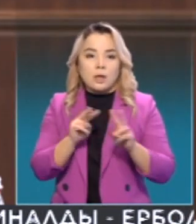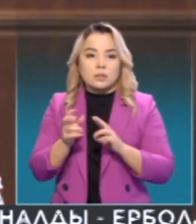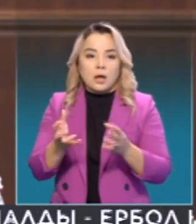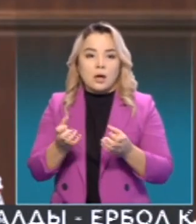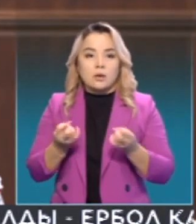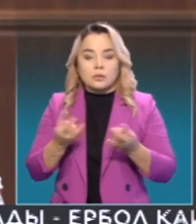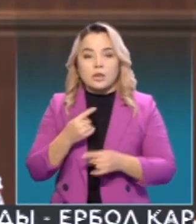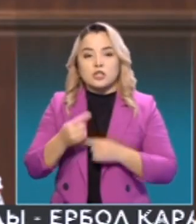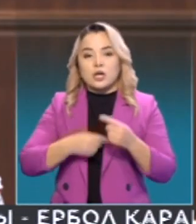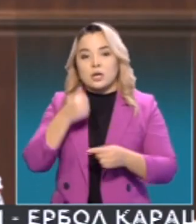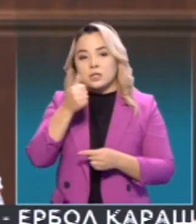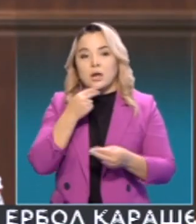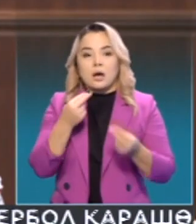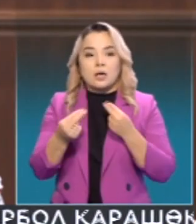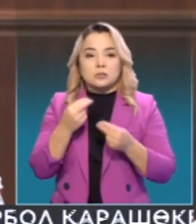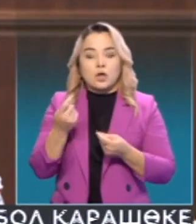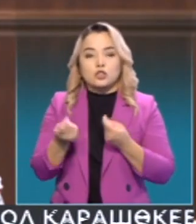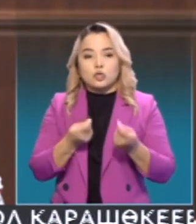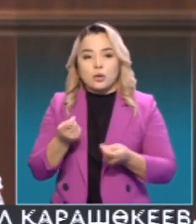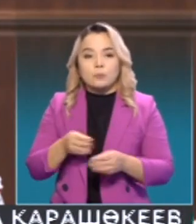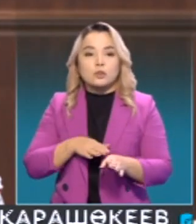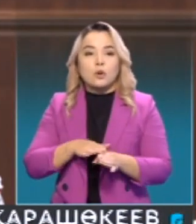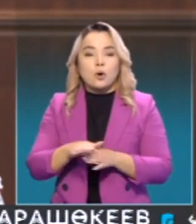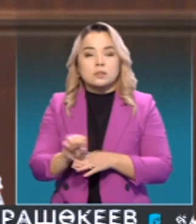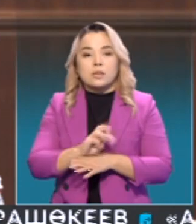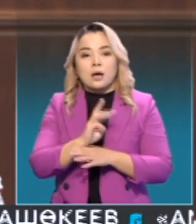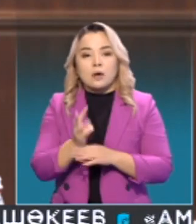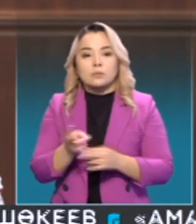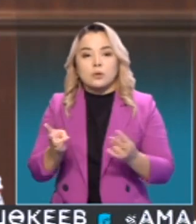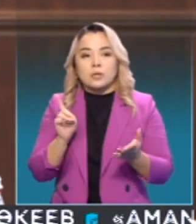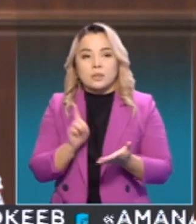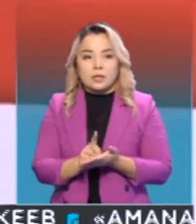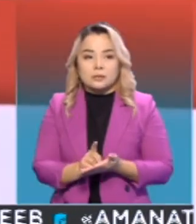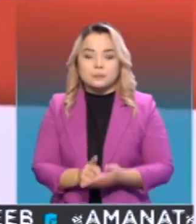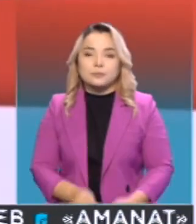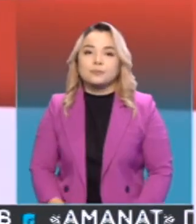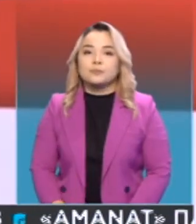Келесі жылға қажетті астық тұқымын толығымен қамтамасыз ету керек.